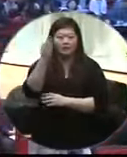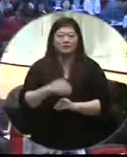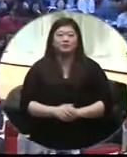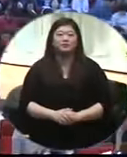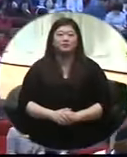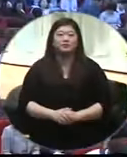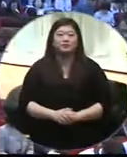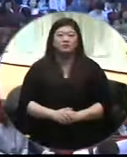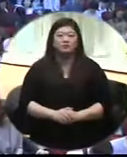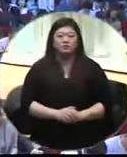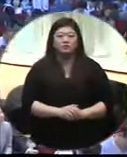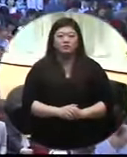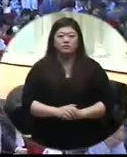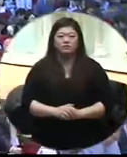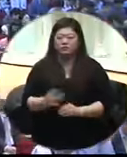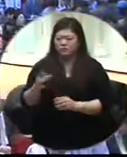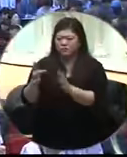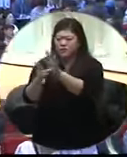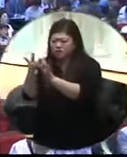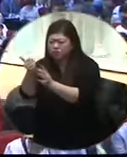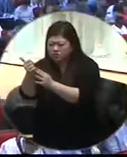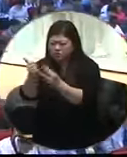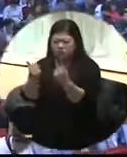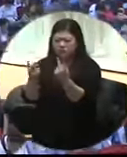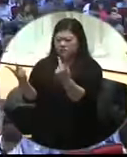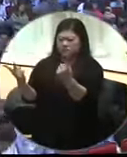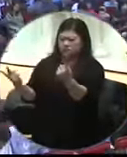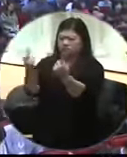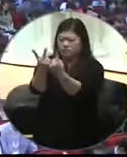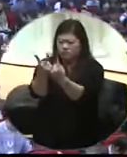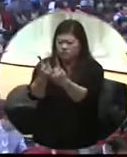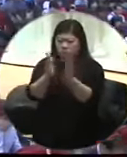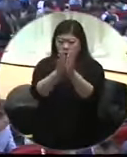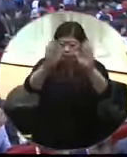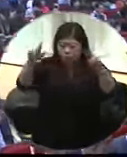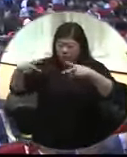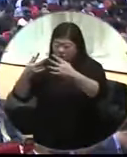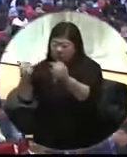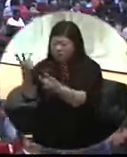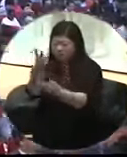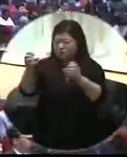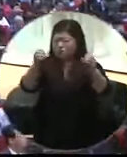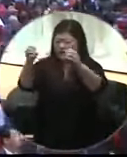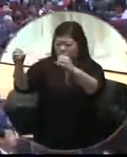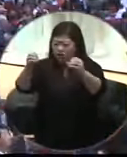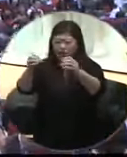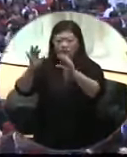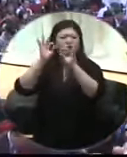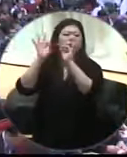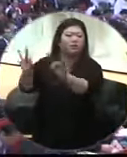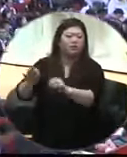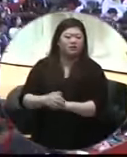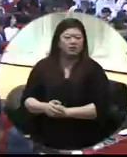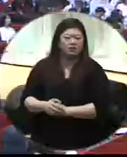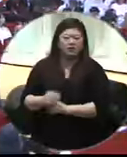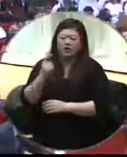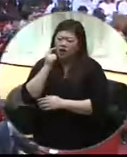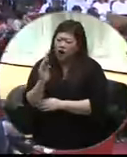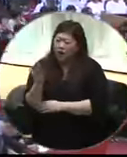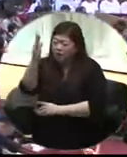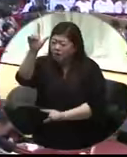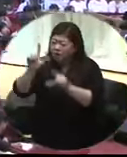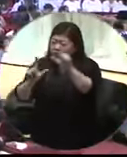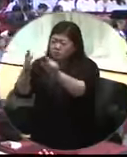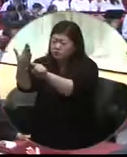예수와 함께 말하니 이는 모세와 엘리야라. 영광 중에 나타나서 장차